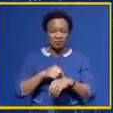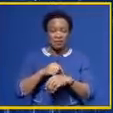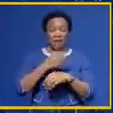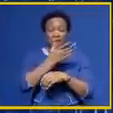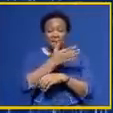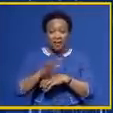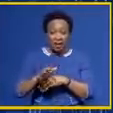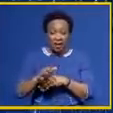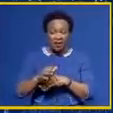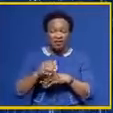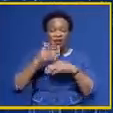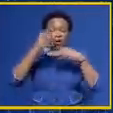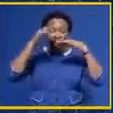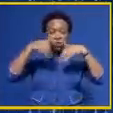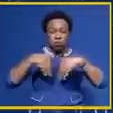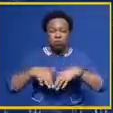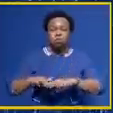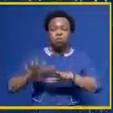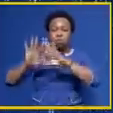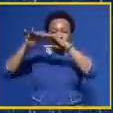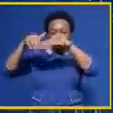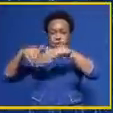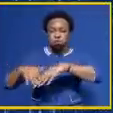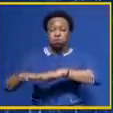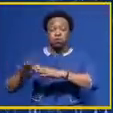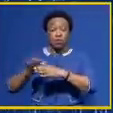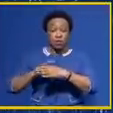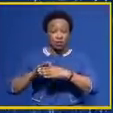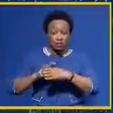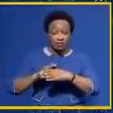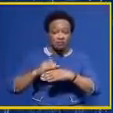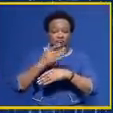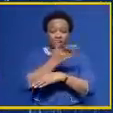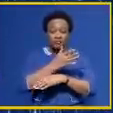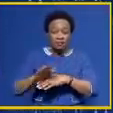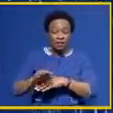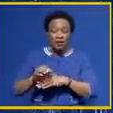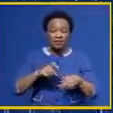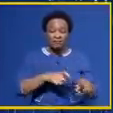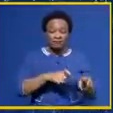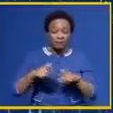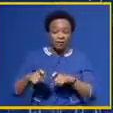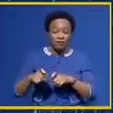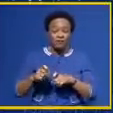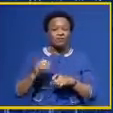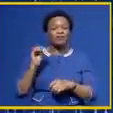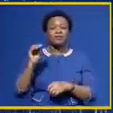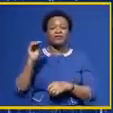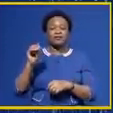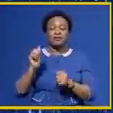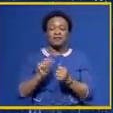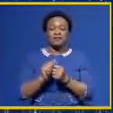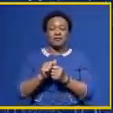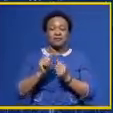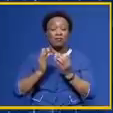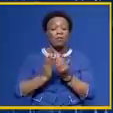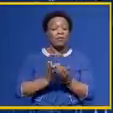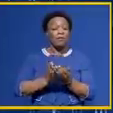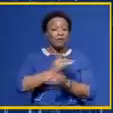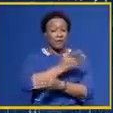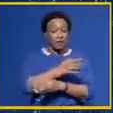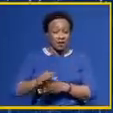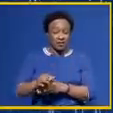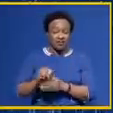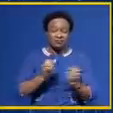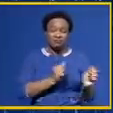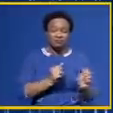kuwa na hali ya mawimbi makubwa makubwa. Watumiaji wa bahari, wavuvi na hali kadhalika wale wanaosafiri usiku huu na vyombo vya baharini, unapaswa kuchukua